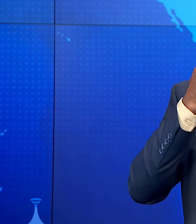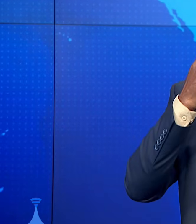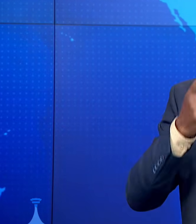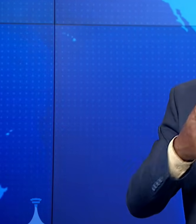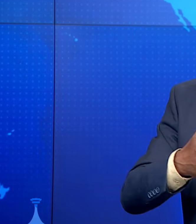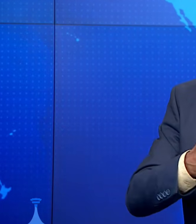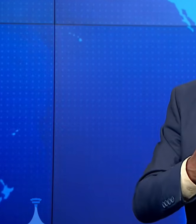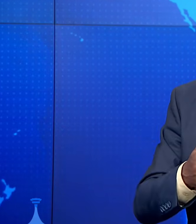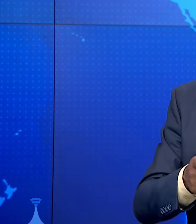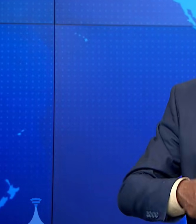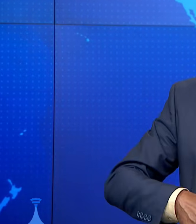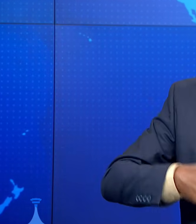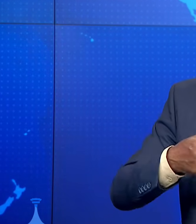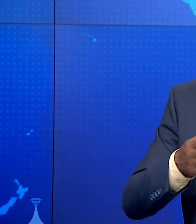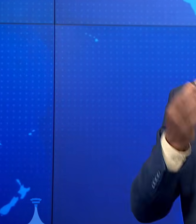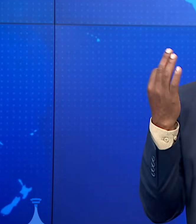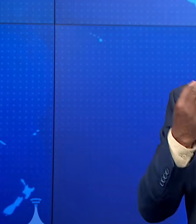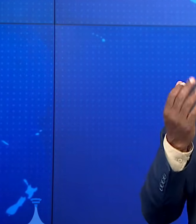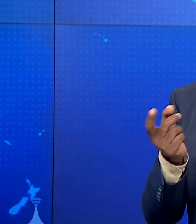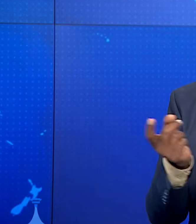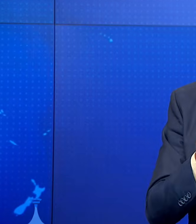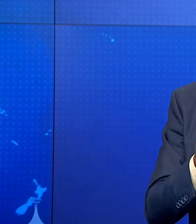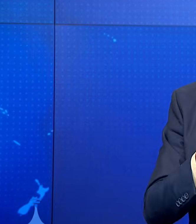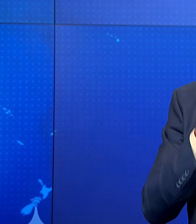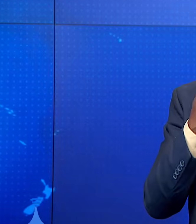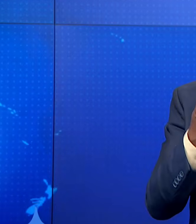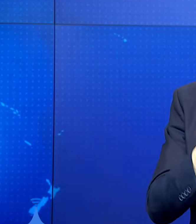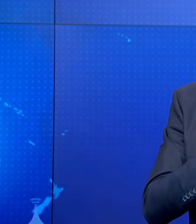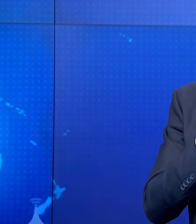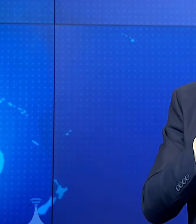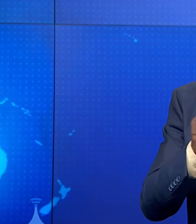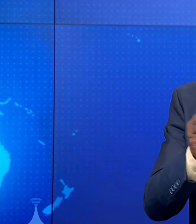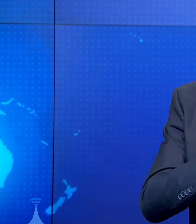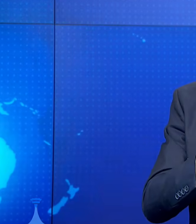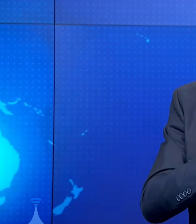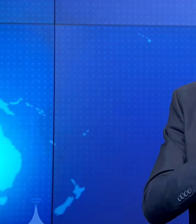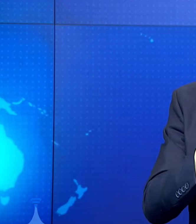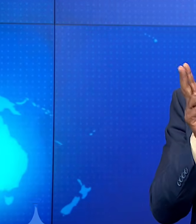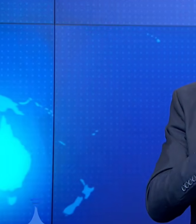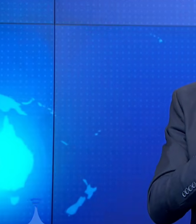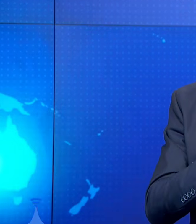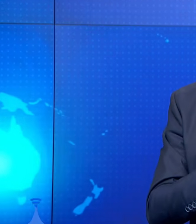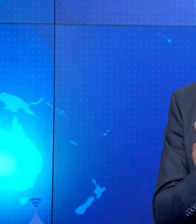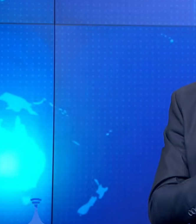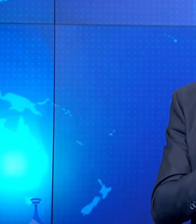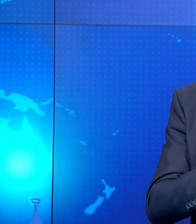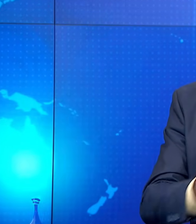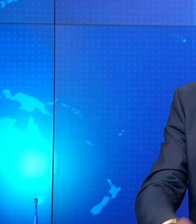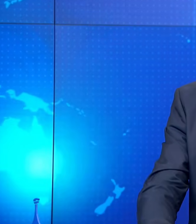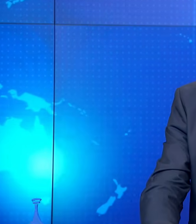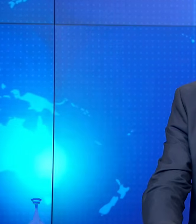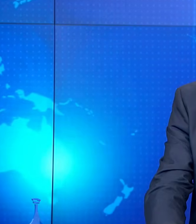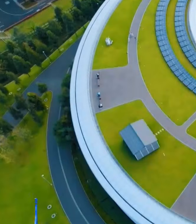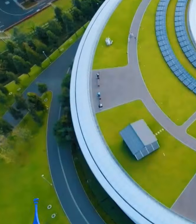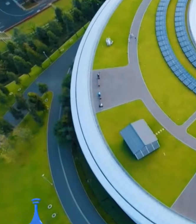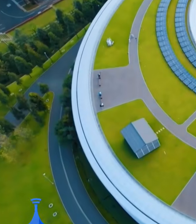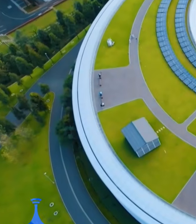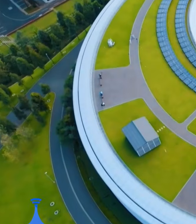ለታማኝ ራዕይ አጋርነቱ ሕያው ምስክር ሆነዋል። ጉብኝቱም በተንቀሳቃሽ ምስል እንከታተል።